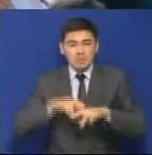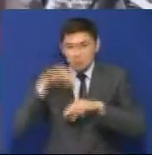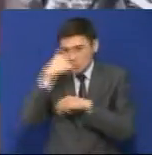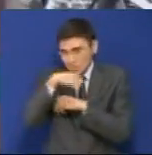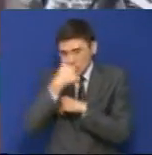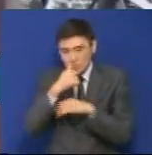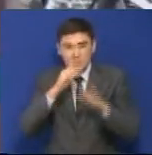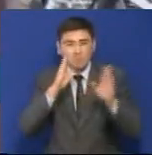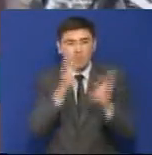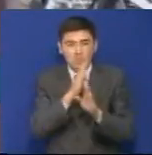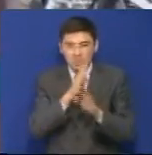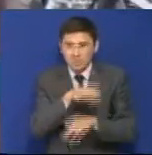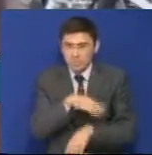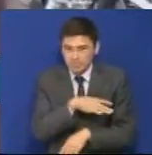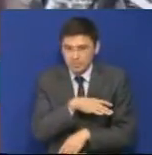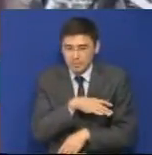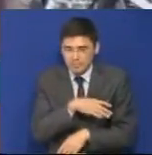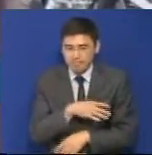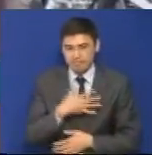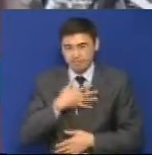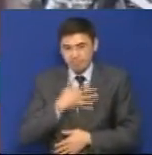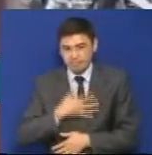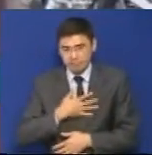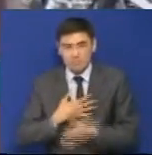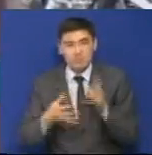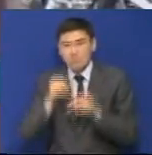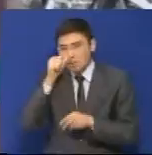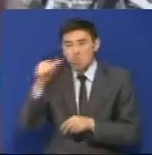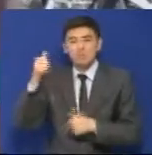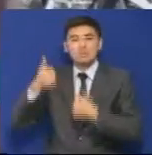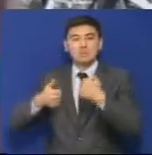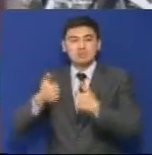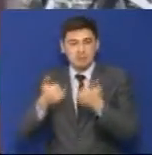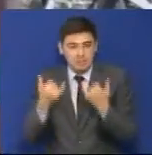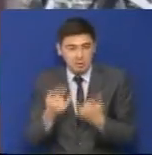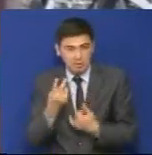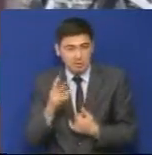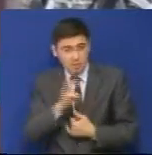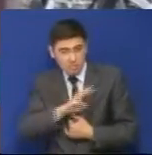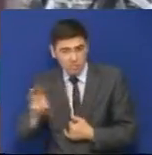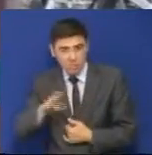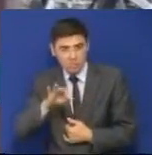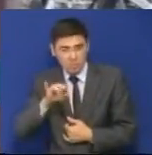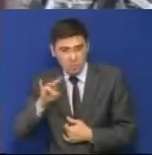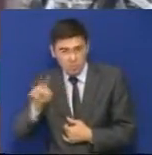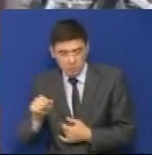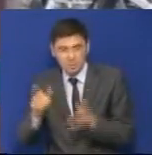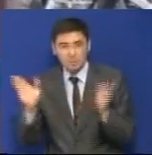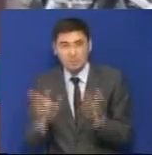байланысты жиналған астық көлемі өткен жылмен салыстырғанда бункерлік салмағы 2 миллион тонна көлемінде